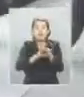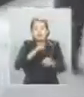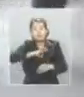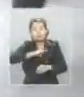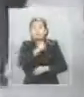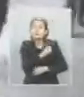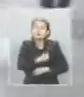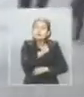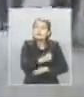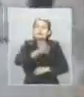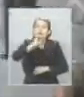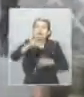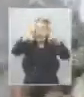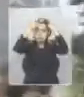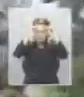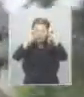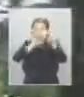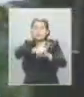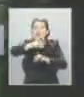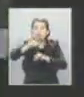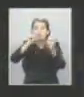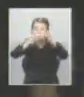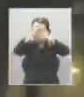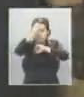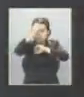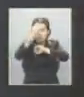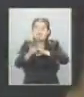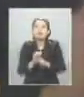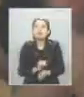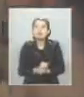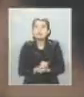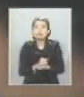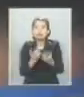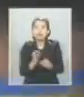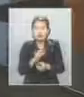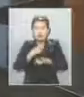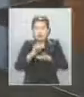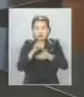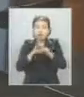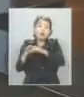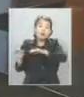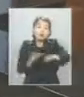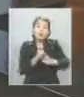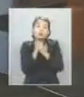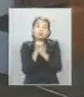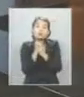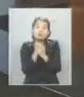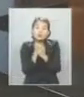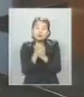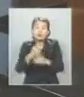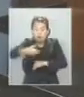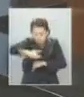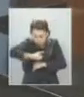ที่นายกรัฐมนตรีส่งสารถึงทางการญี่ปุ่นแล้วรวมทั้งแสดงเจตนาความพร้อมให้ความช่วยเหลือตามคำร้องขอ